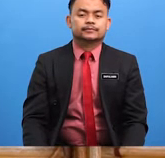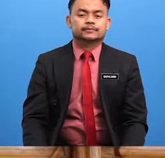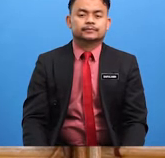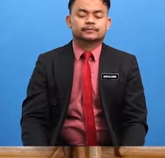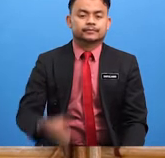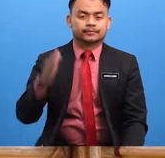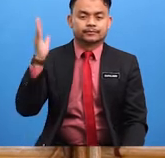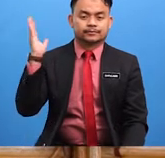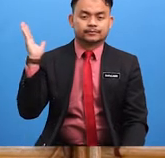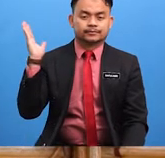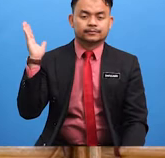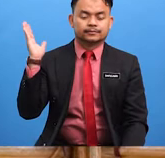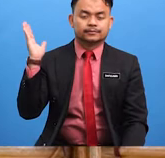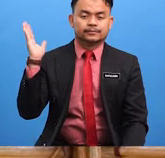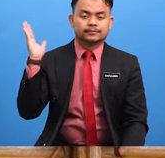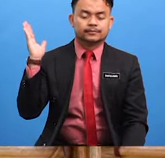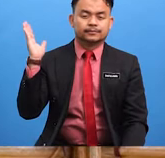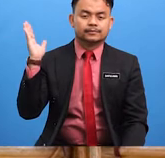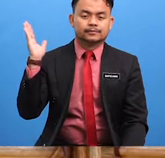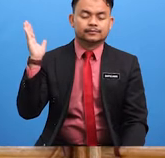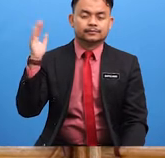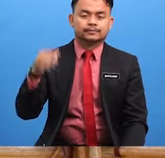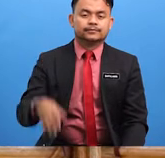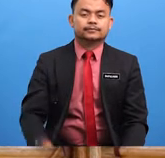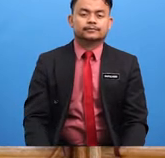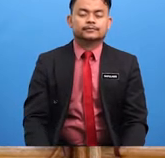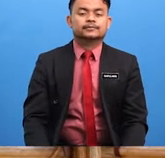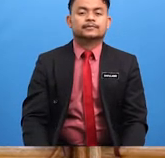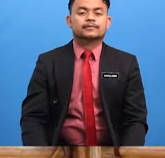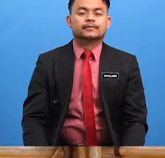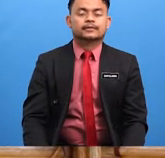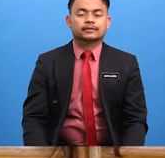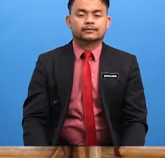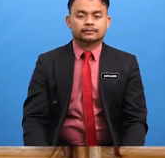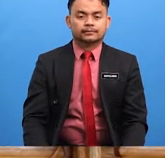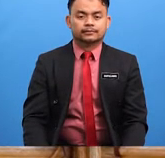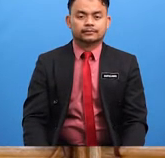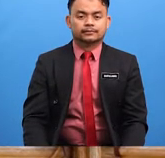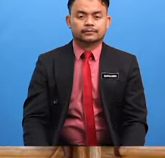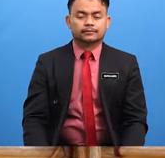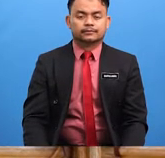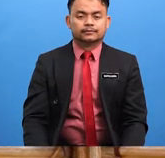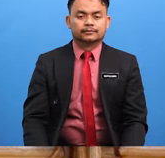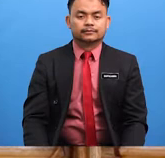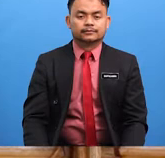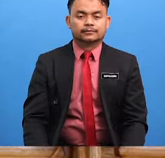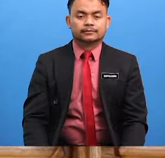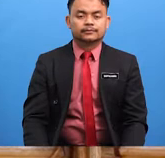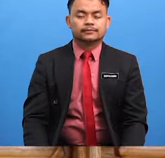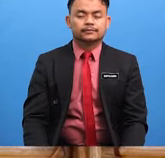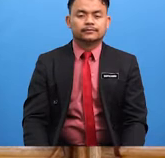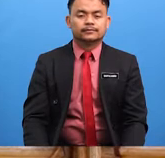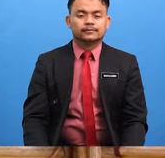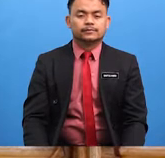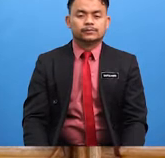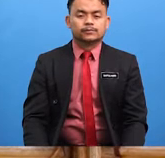Parang, penyisit, pisau, pelurut, jangka